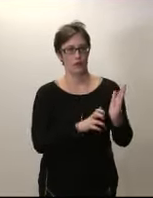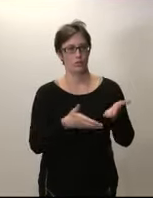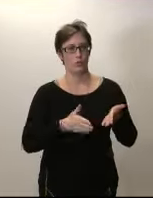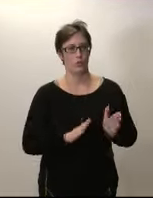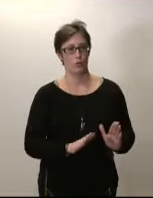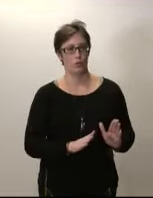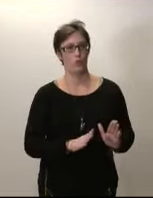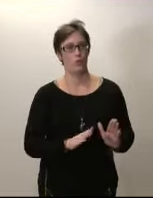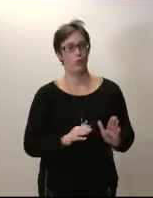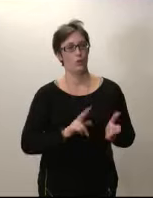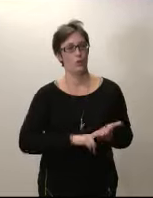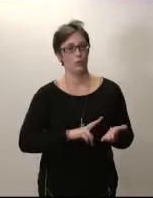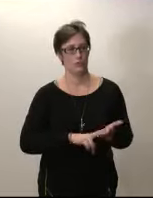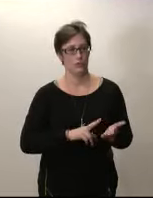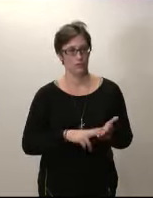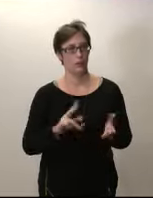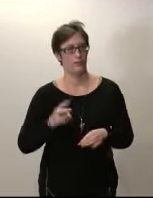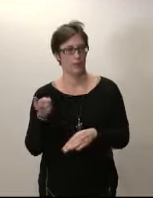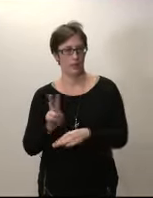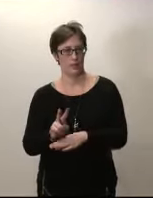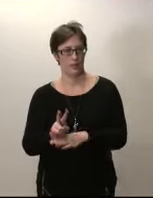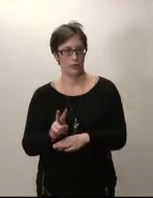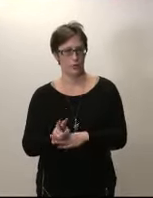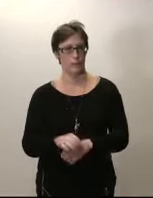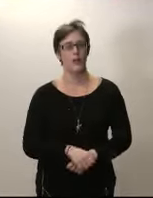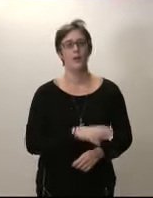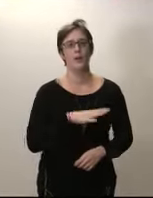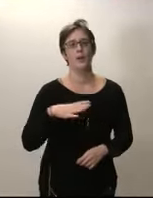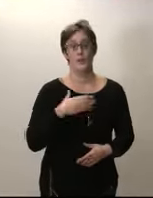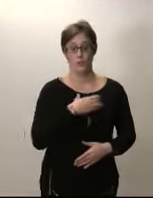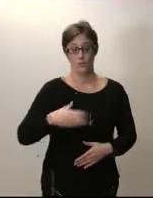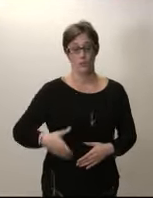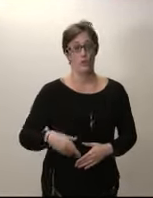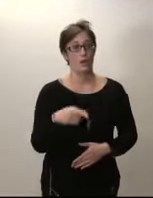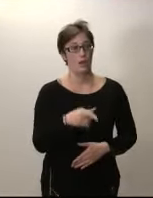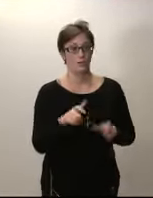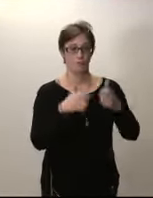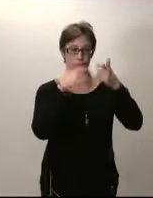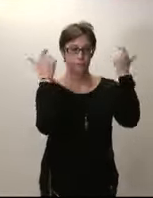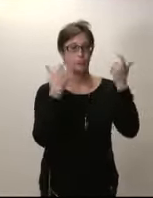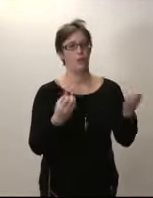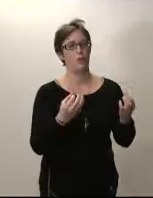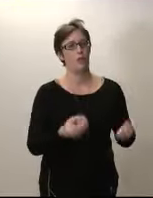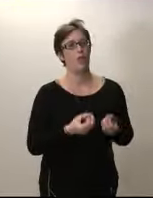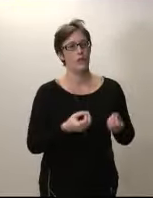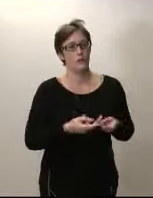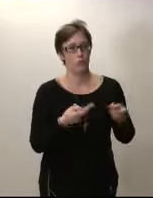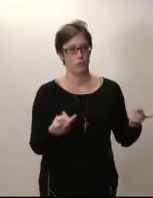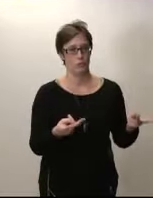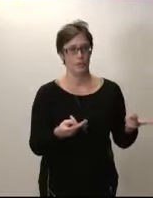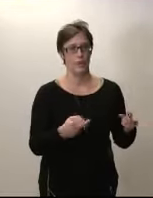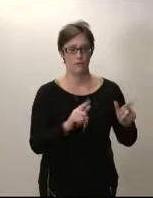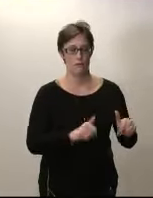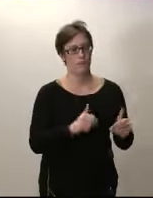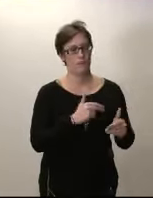forme administrative. Madame le maire a le pouvoir, en qualité d'officier public, de recevoir et d'authentifier